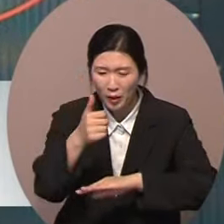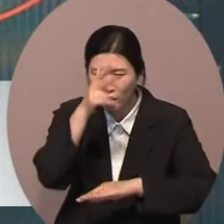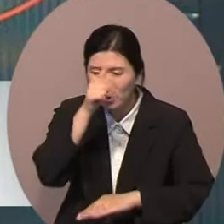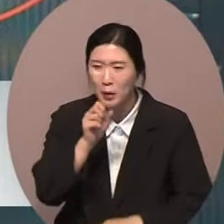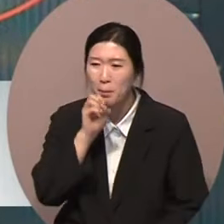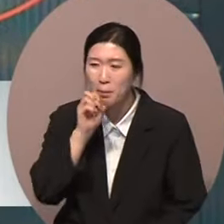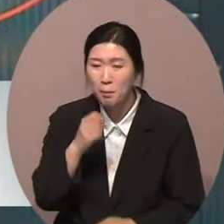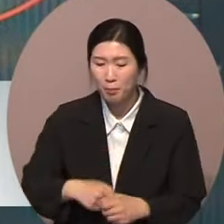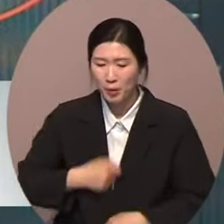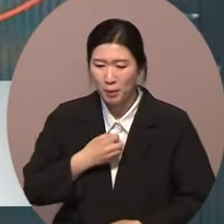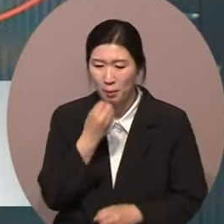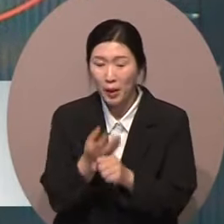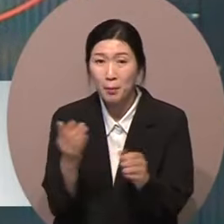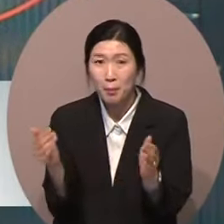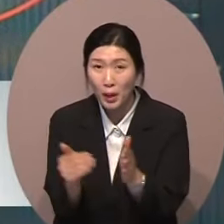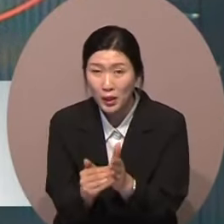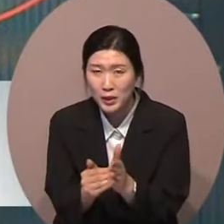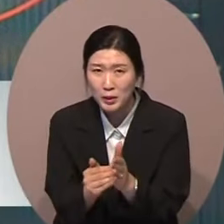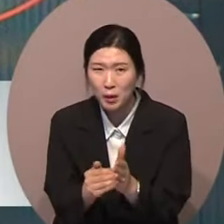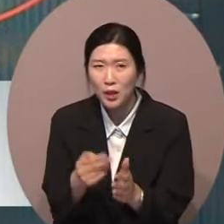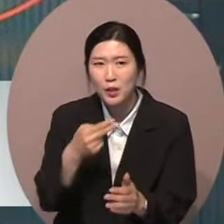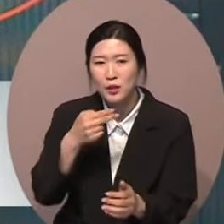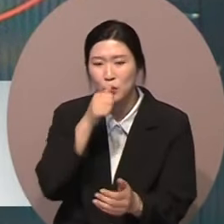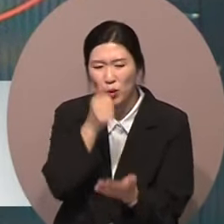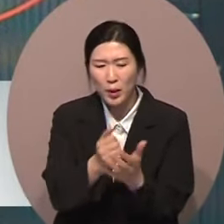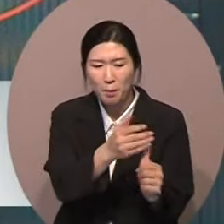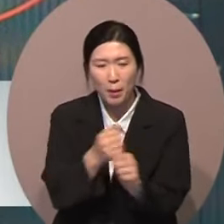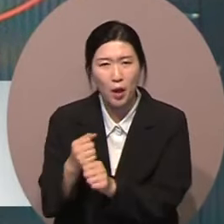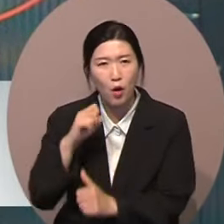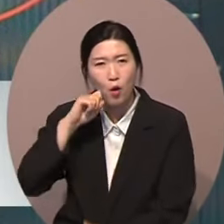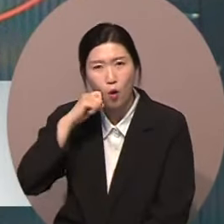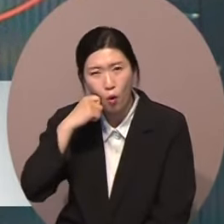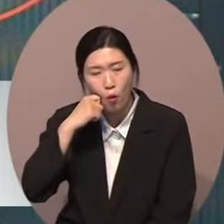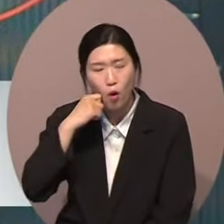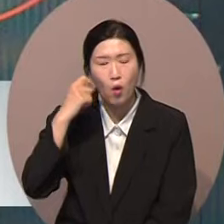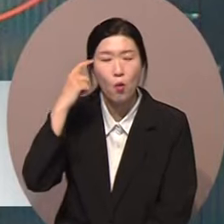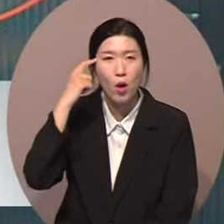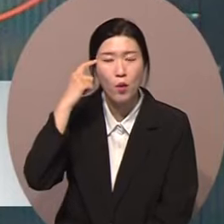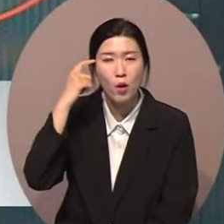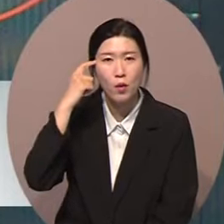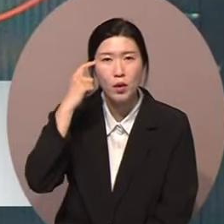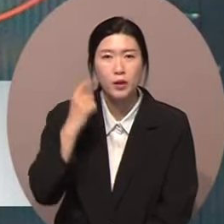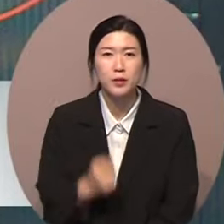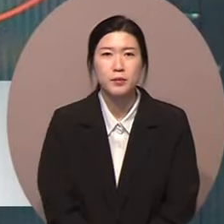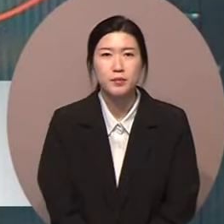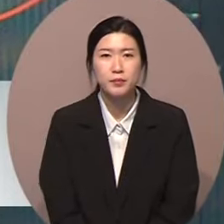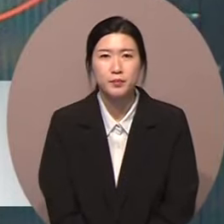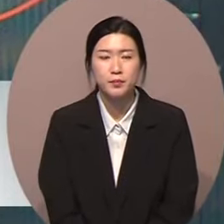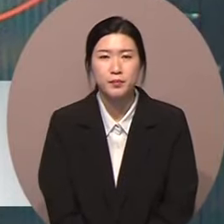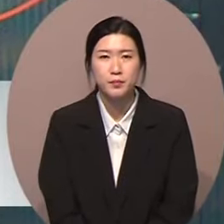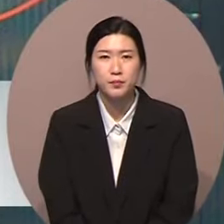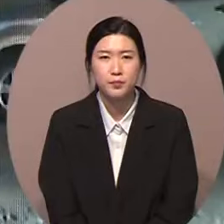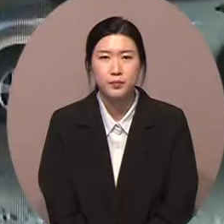했지만 음주운전 혐의를 적용하긴 어려울 것으로 보입니다 그 이유가 뭔지 윤소영 기자가